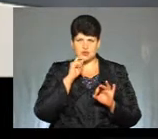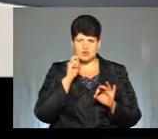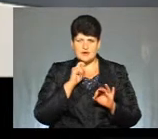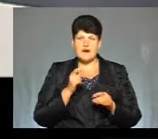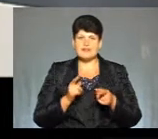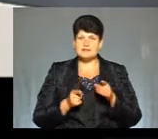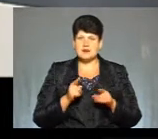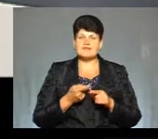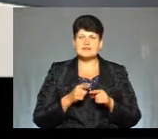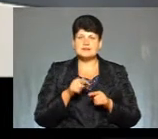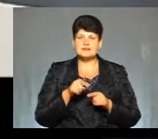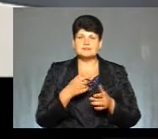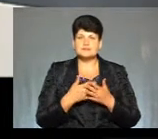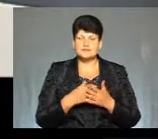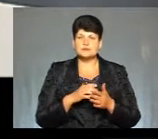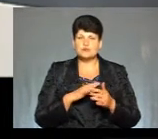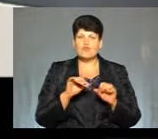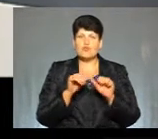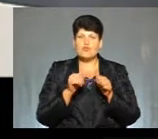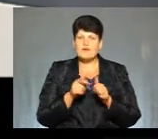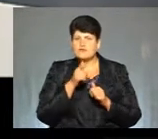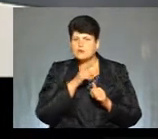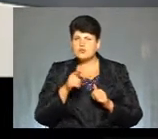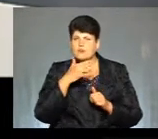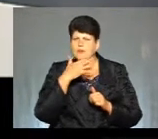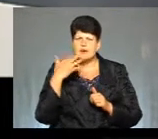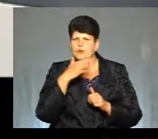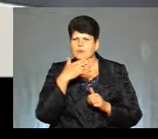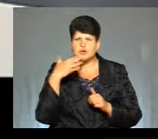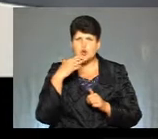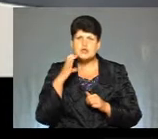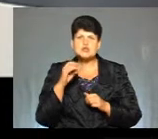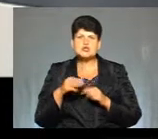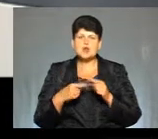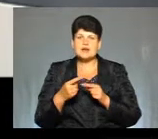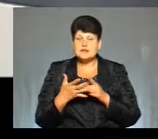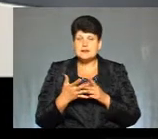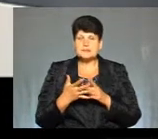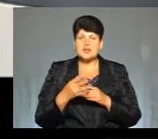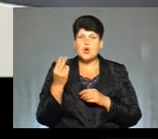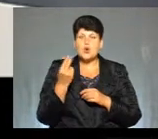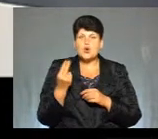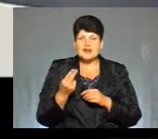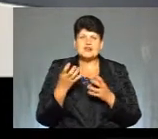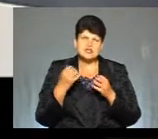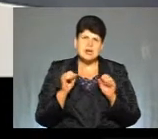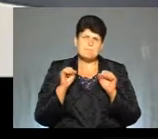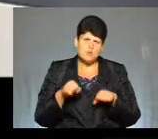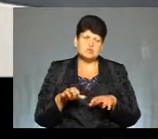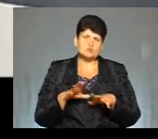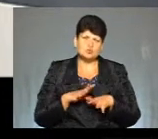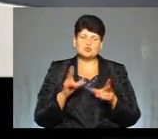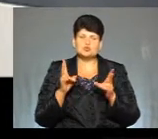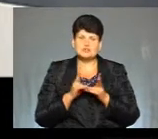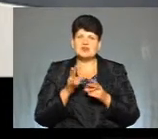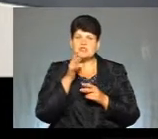Насправді цей символ формувався протягом багатьох-багатьох століть. І кольори ще можна було зустріти часів